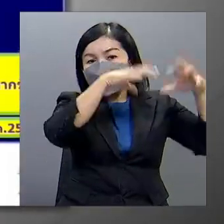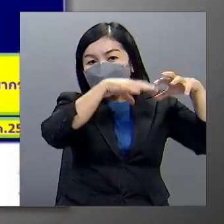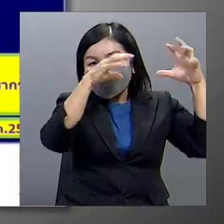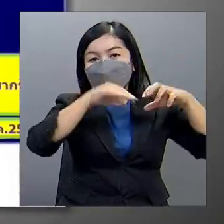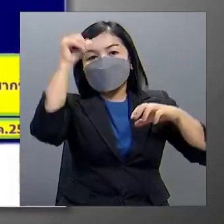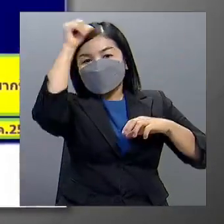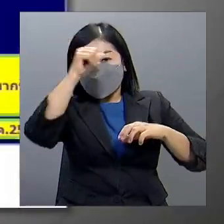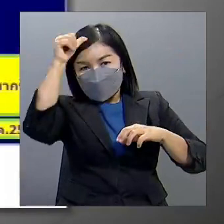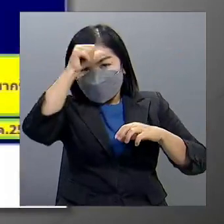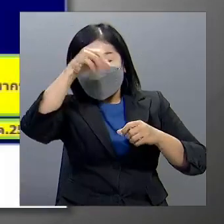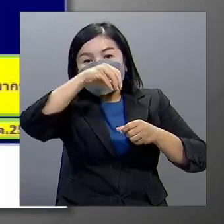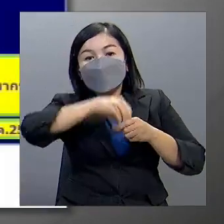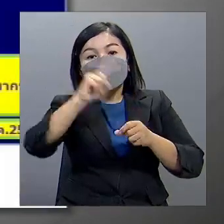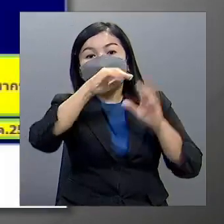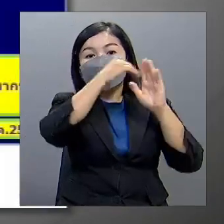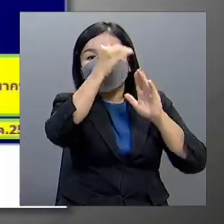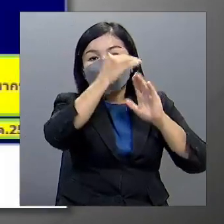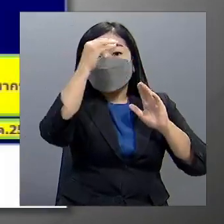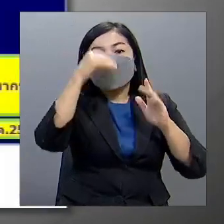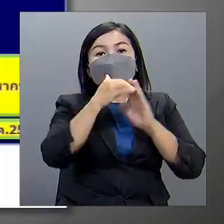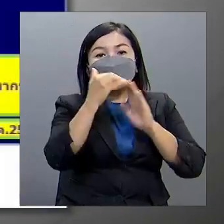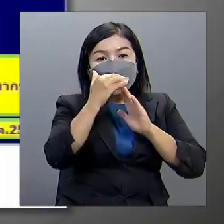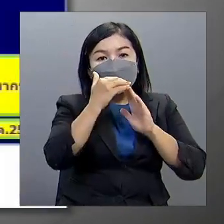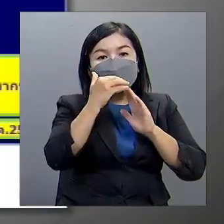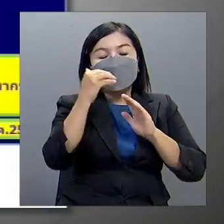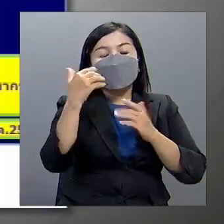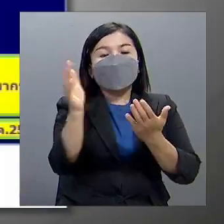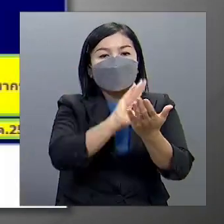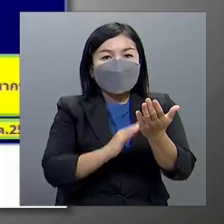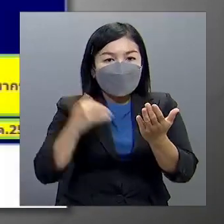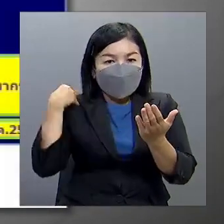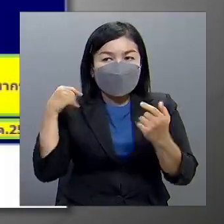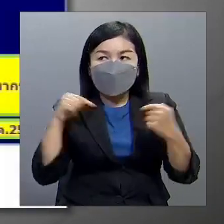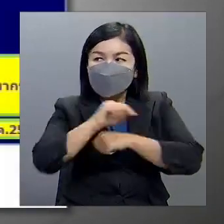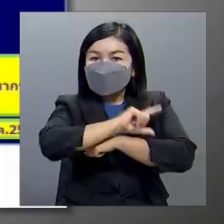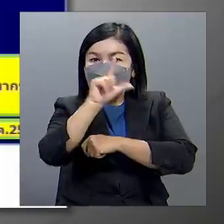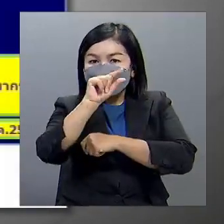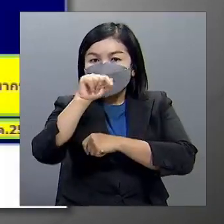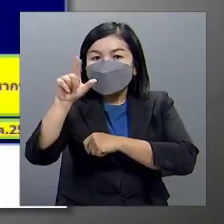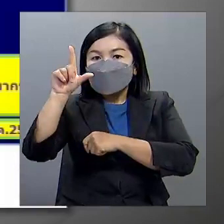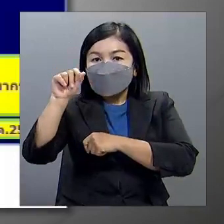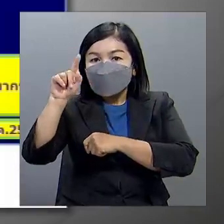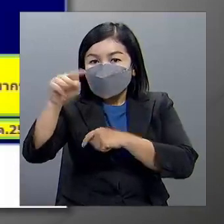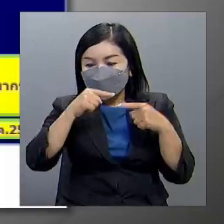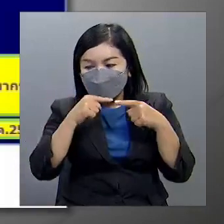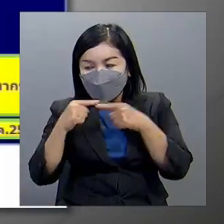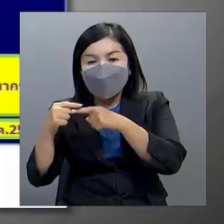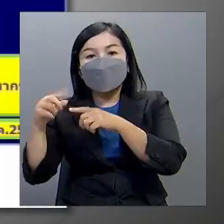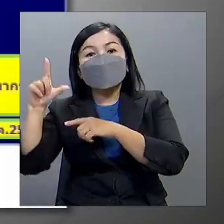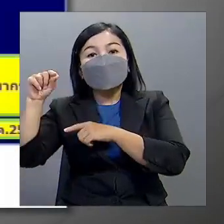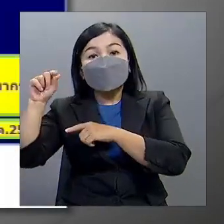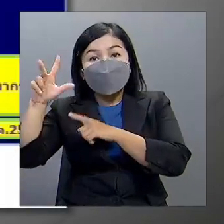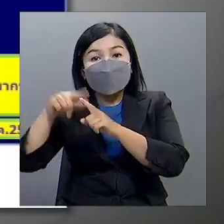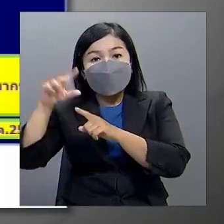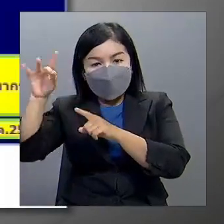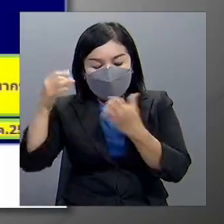ออกเฉียงเหนือตอนบนและภาคเหนือตอนบนของประเทศค่ะในช่วงวันที่ 20 21ต่อเนื่องจน 23สิงหาคมนี้นะ